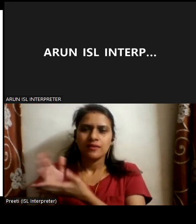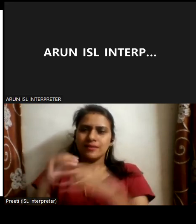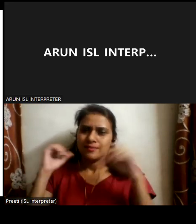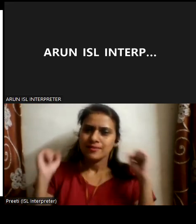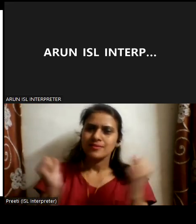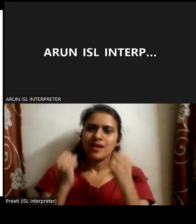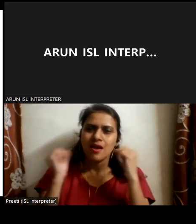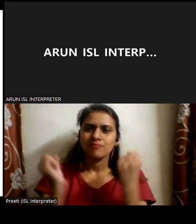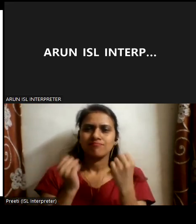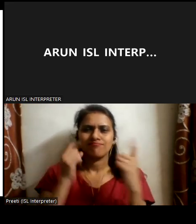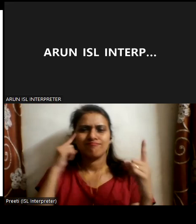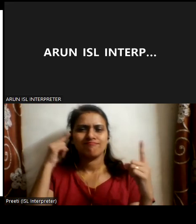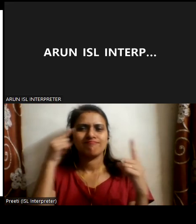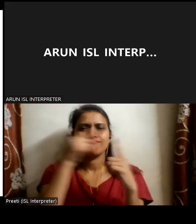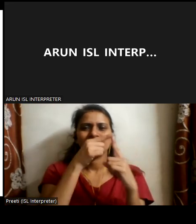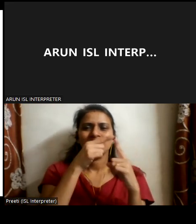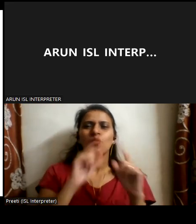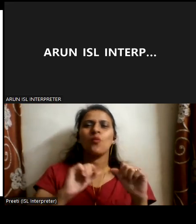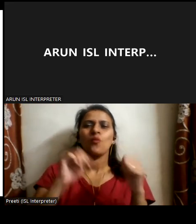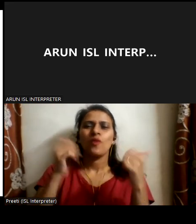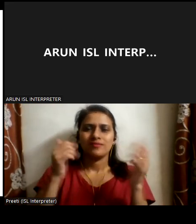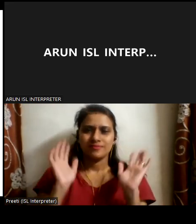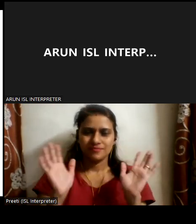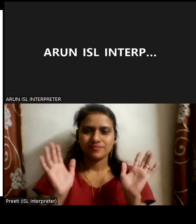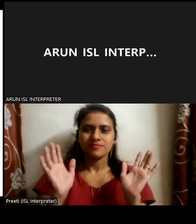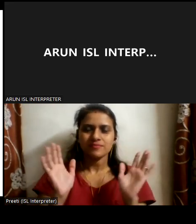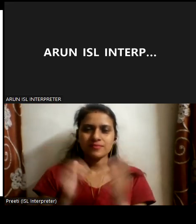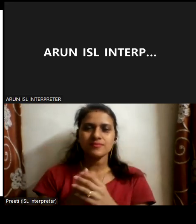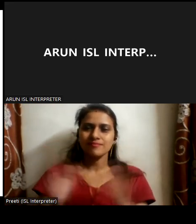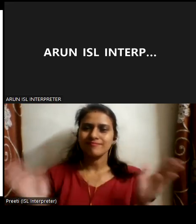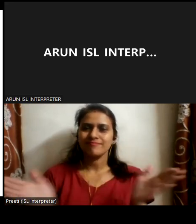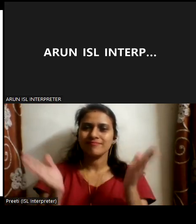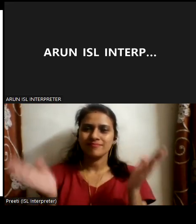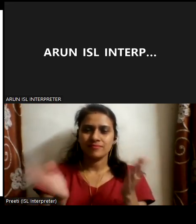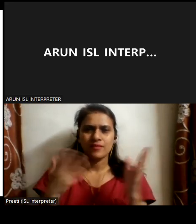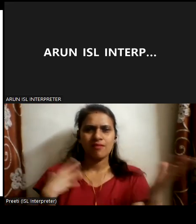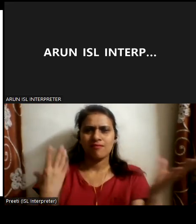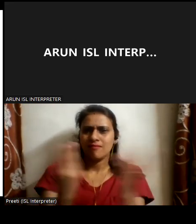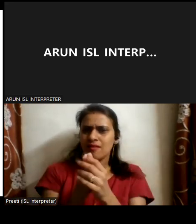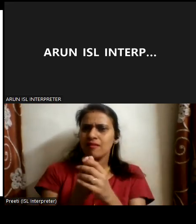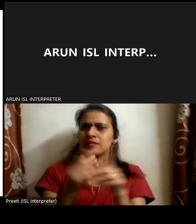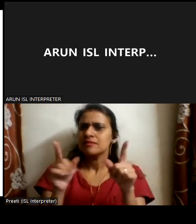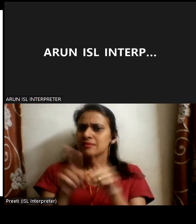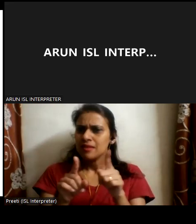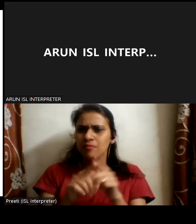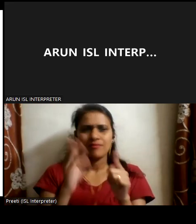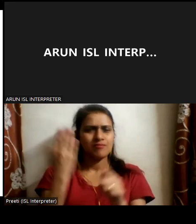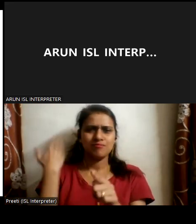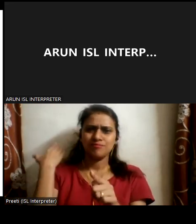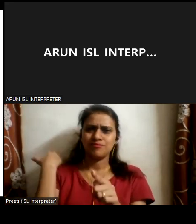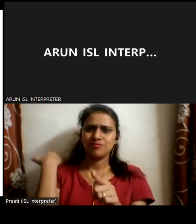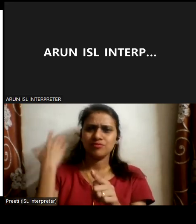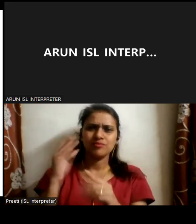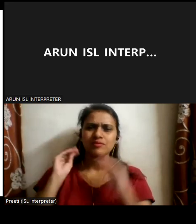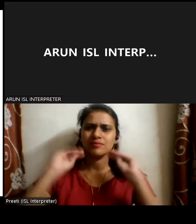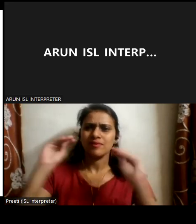जो मुहिम है इसको आगे कहीं ना कहीं ले जा सकते हैं। मैं समझता हूँ कि मेरे सत्र और मेरे साथ साथ बाकी सत्र के द्वारा आपको जो मिली जानकारी